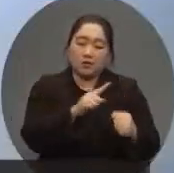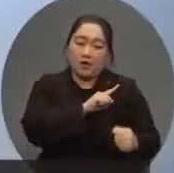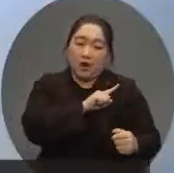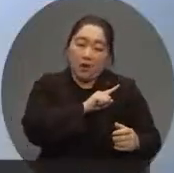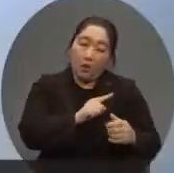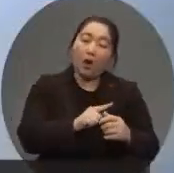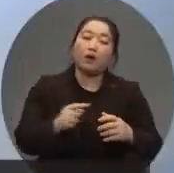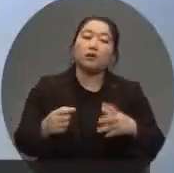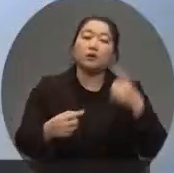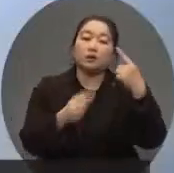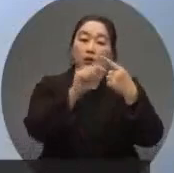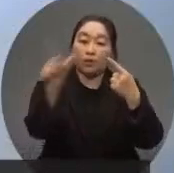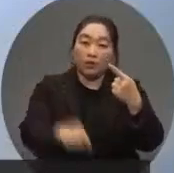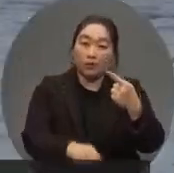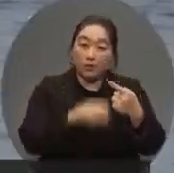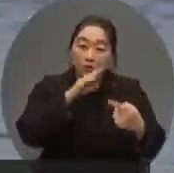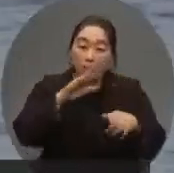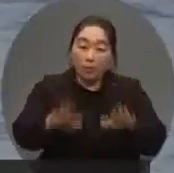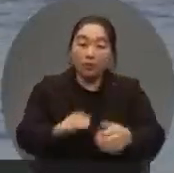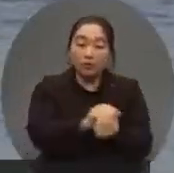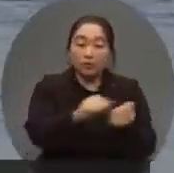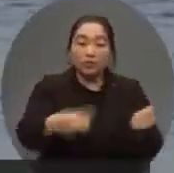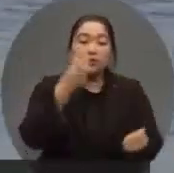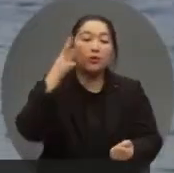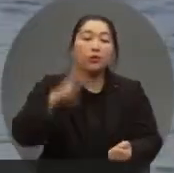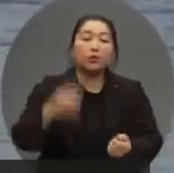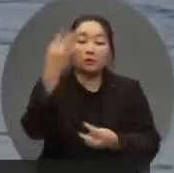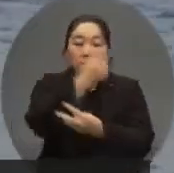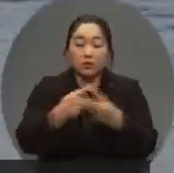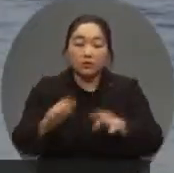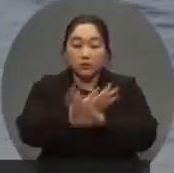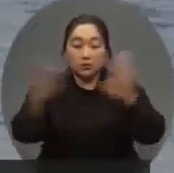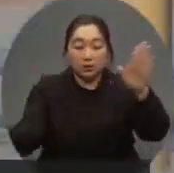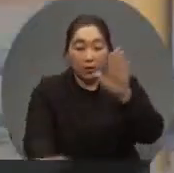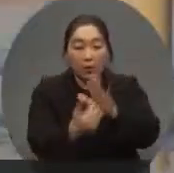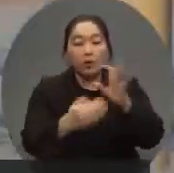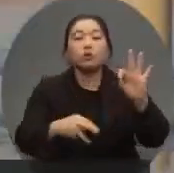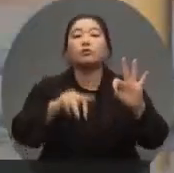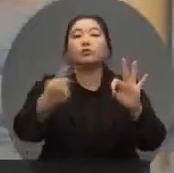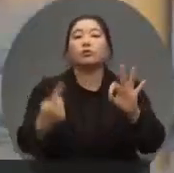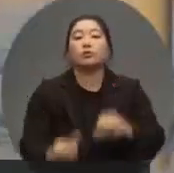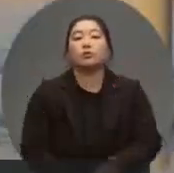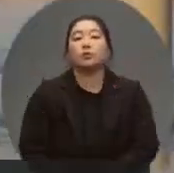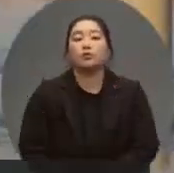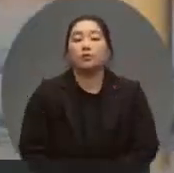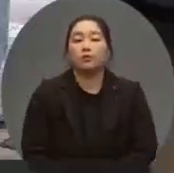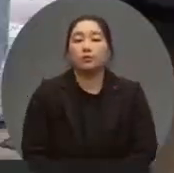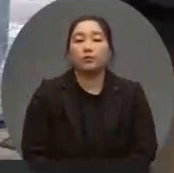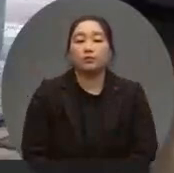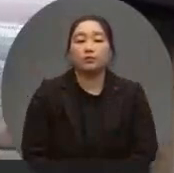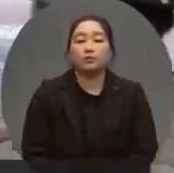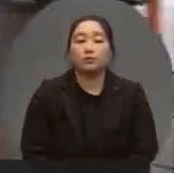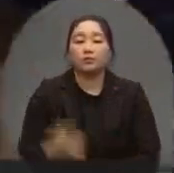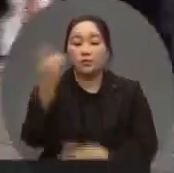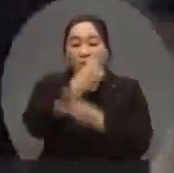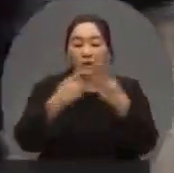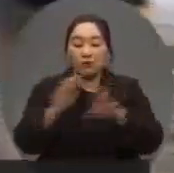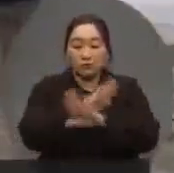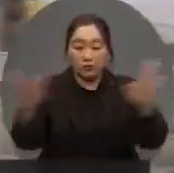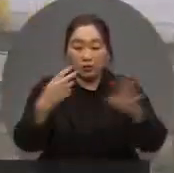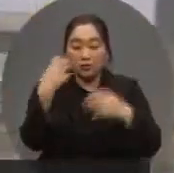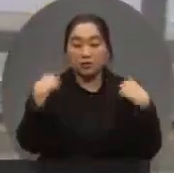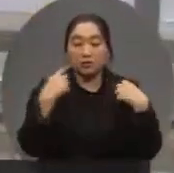불리는 1월이지만 오늘도 진천, 옥천, 청주의 낮 최고 기온은 10도가 넘었습니다. 청주